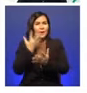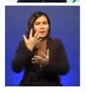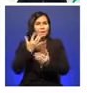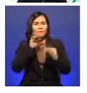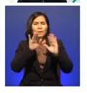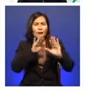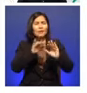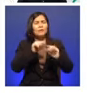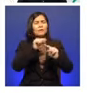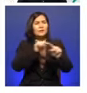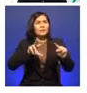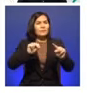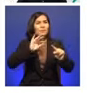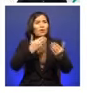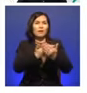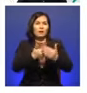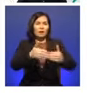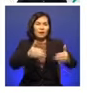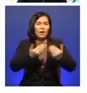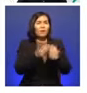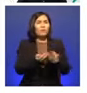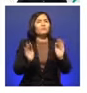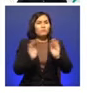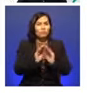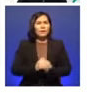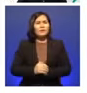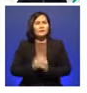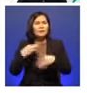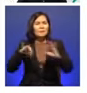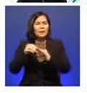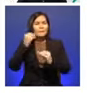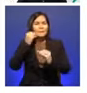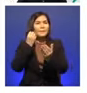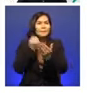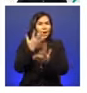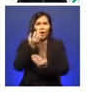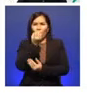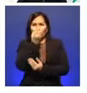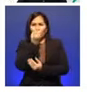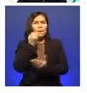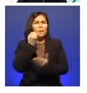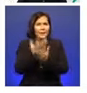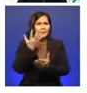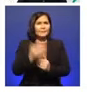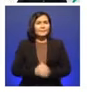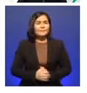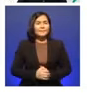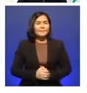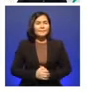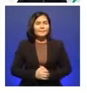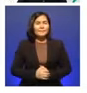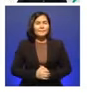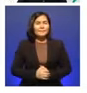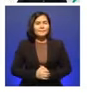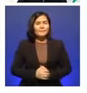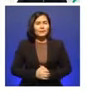ะครับแล้วก็ที่อยู่อาศัยราคาสูงนะครับรวมทั้งดอกเบี้ยของที่อยู่อาศัยด้วยนะฮะว่าราคา